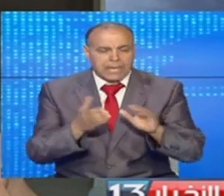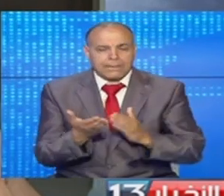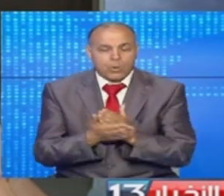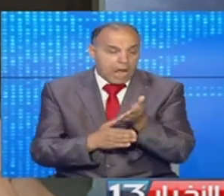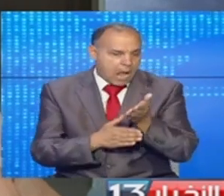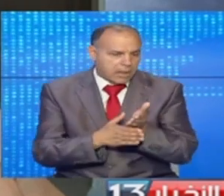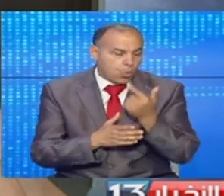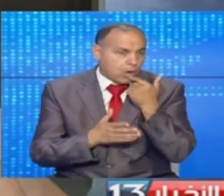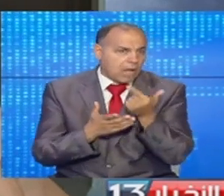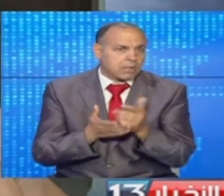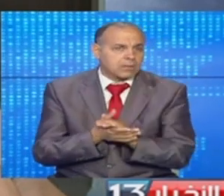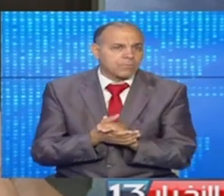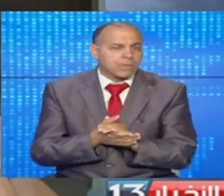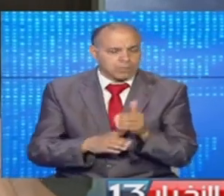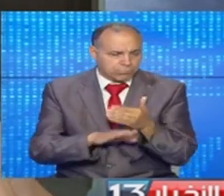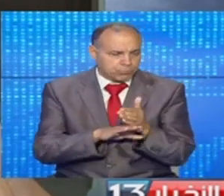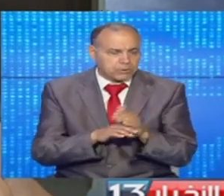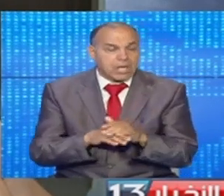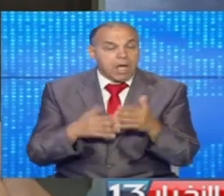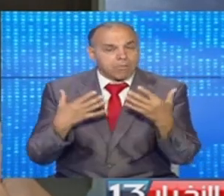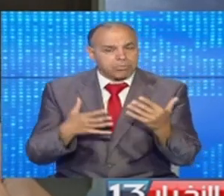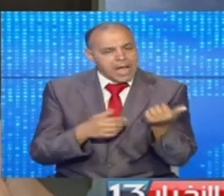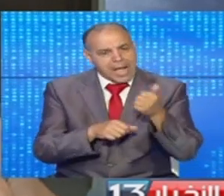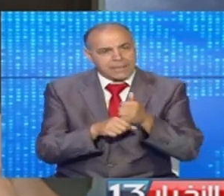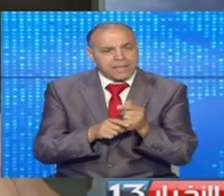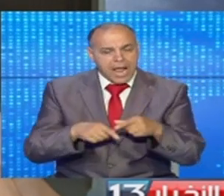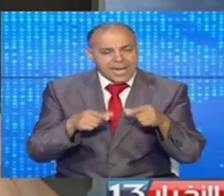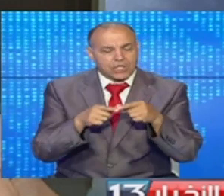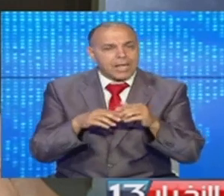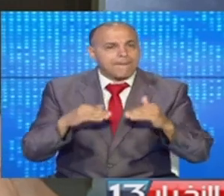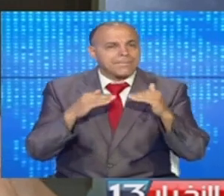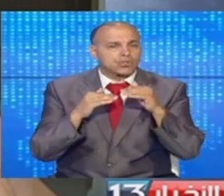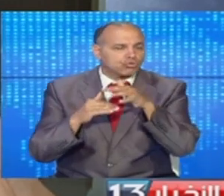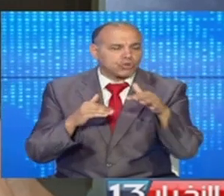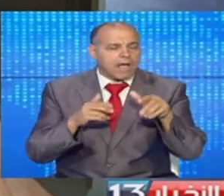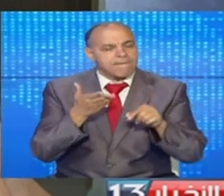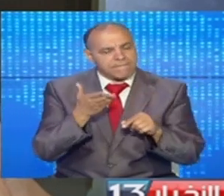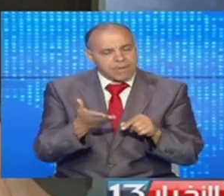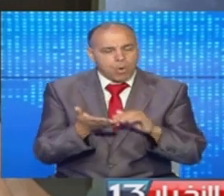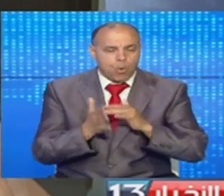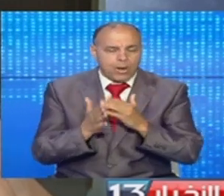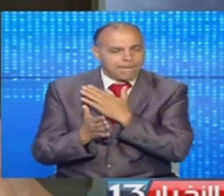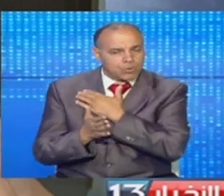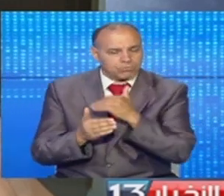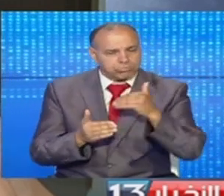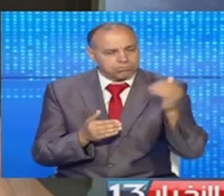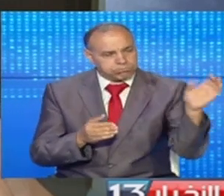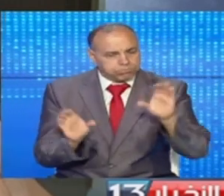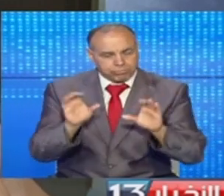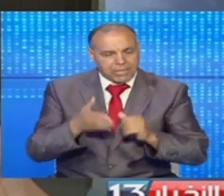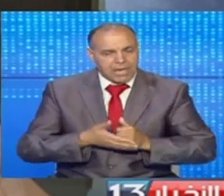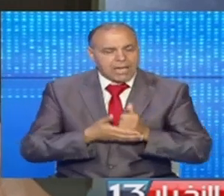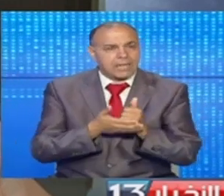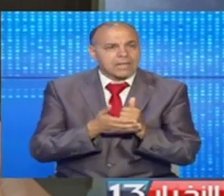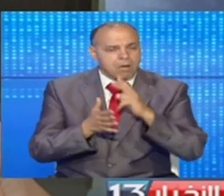جاهزة واللي هي قابلة للإنجاز. وتم أيضا إحداث لجنة على المستوى الجهوي موجودين فيها كل هياكل التمويل باش نسرعوا في